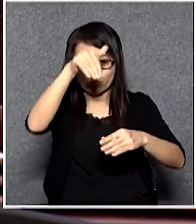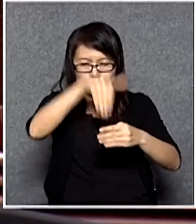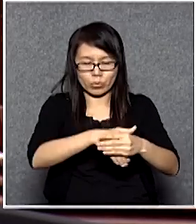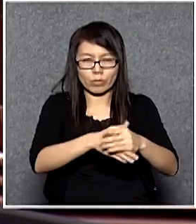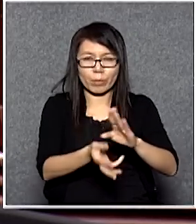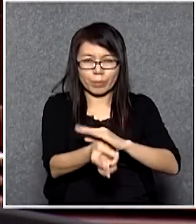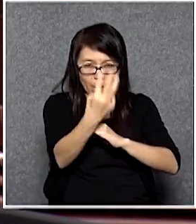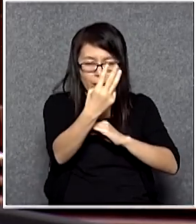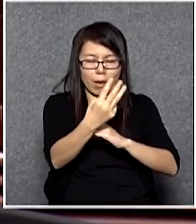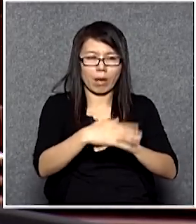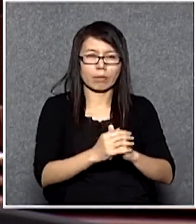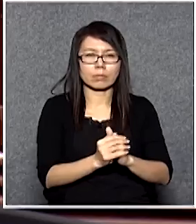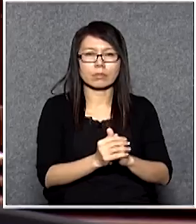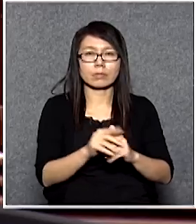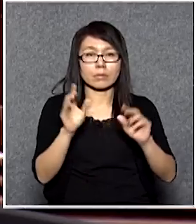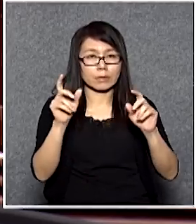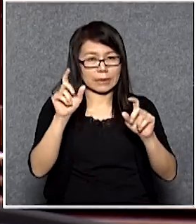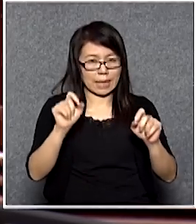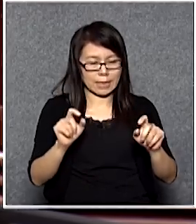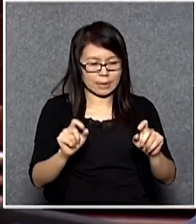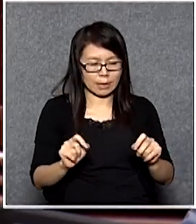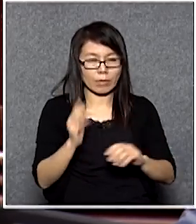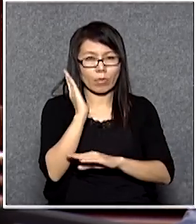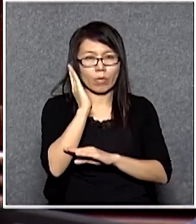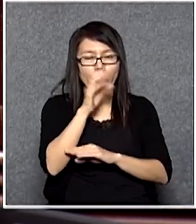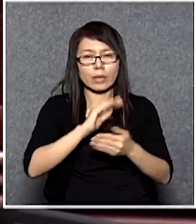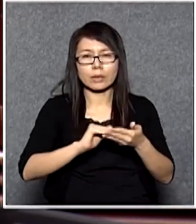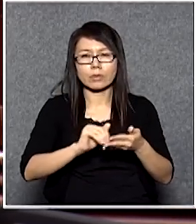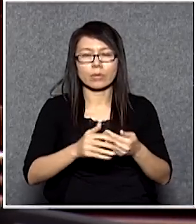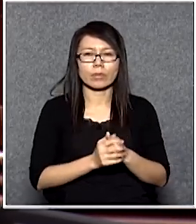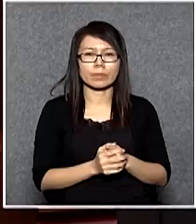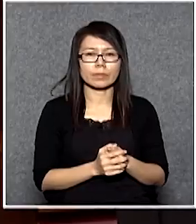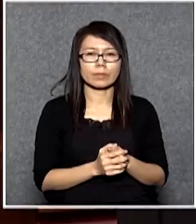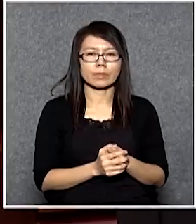這個論述和說法。